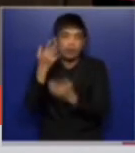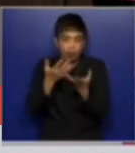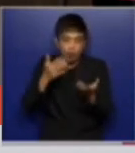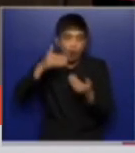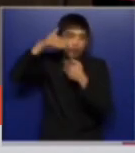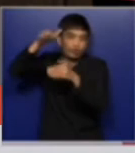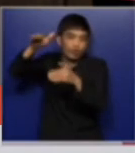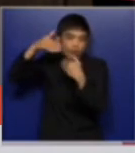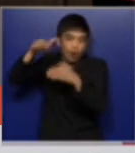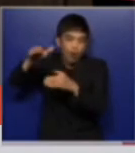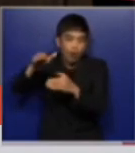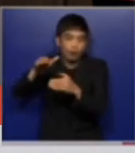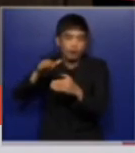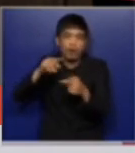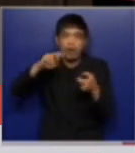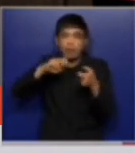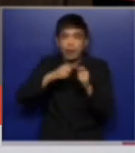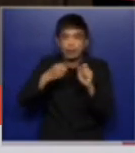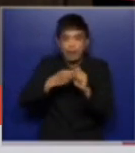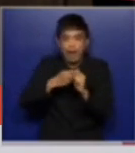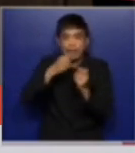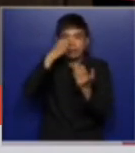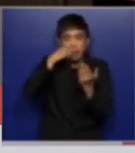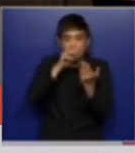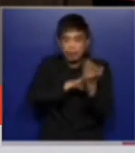ฟื้นตัวของธุรกิจส่วนใหญ่ของประเทศ